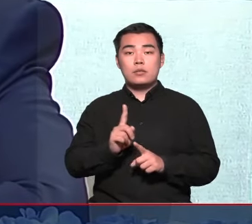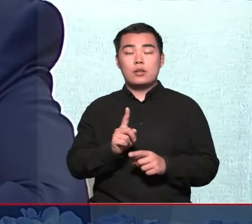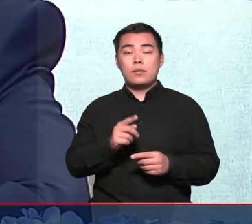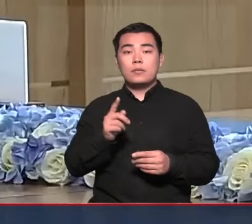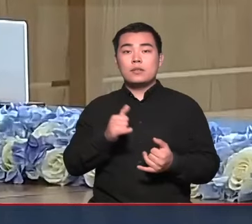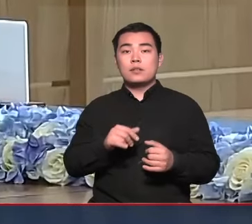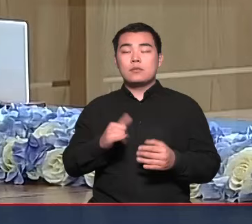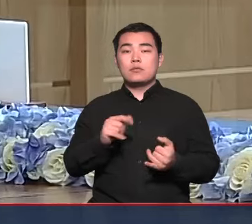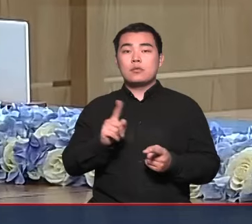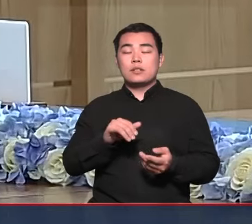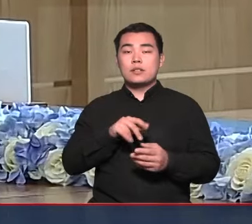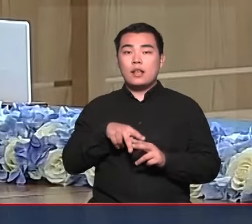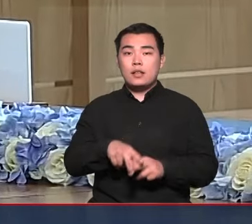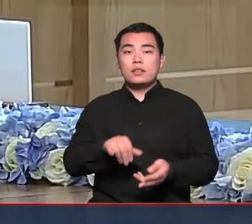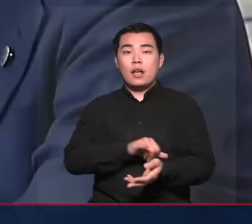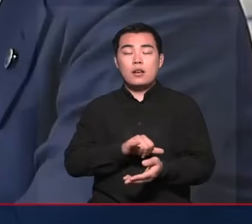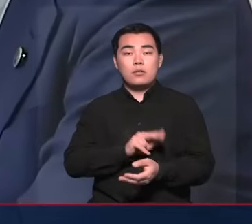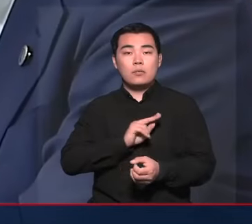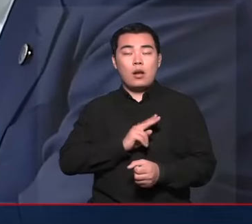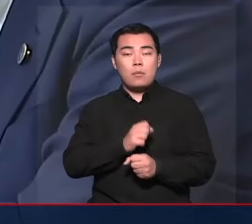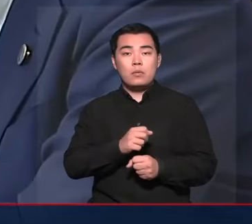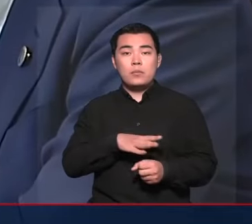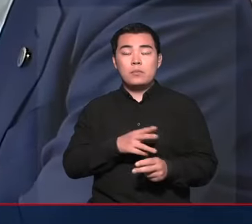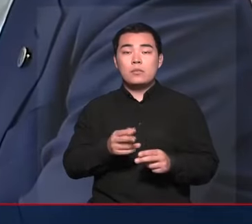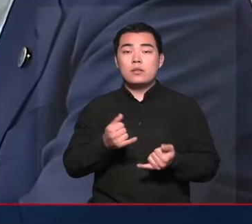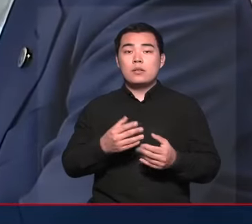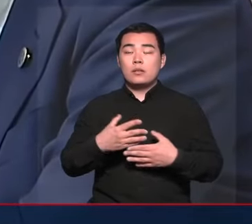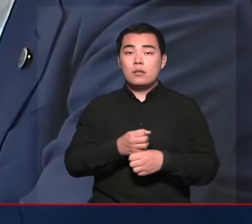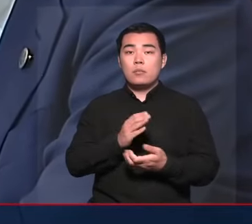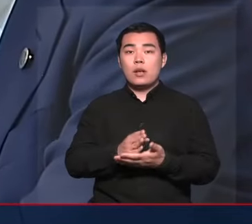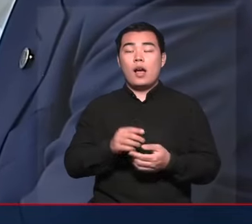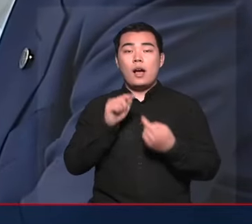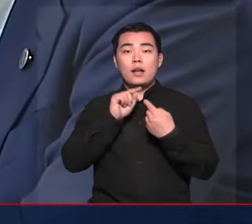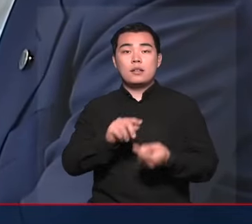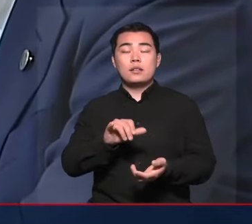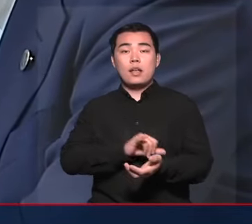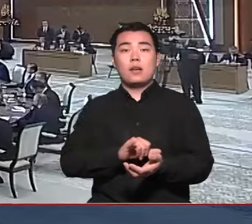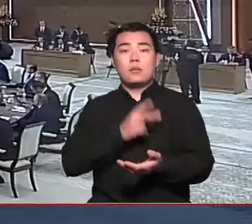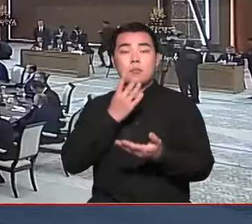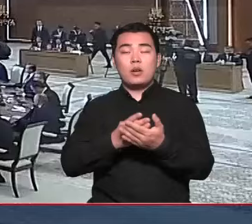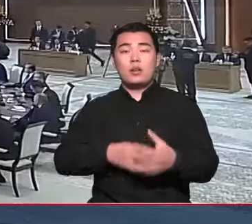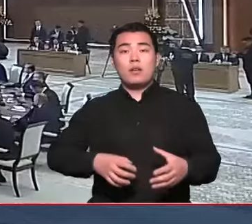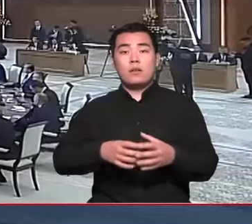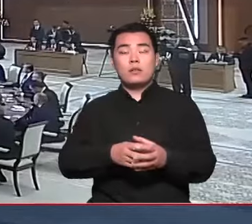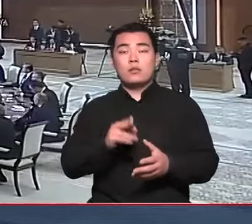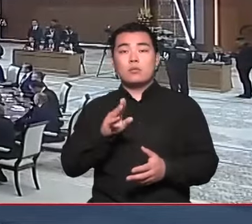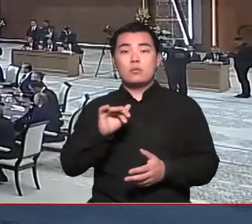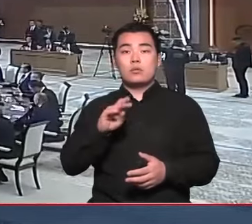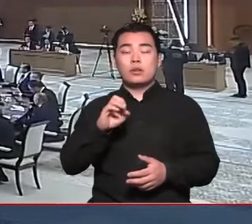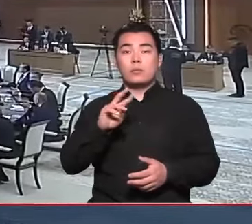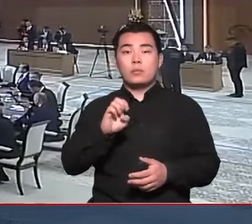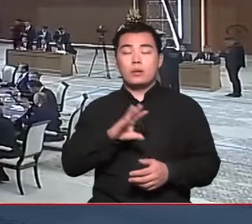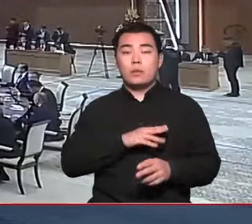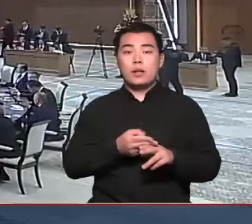утверждению антинаркотической стратегии. Принято также решение о создании антинаркотического центра ШОС со штаб-квартирой в Душанбе.